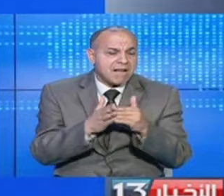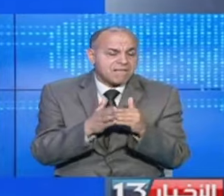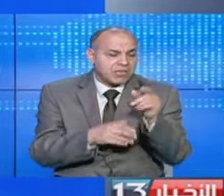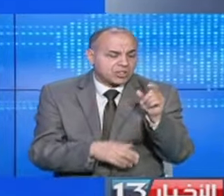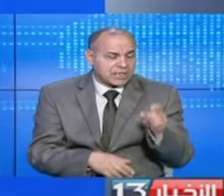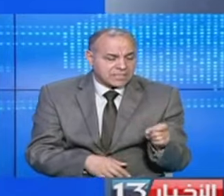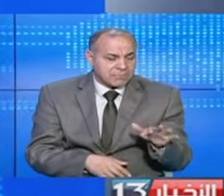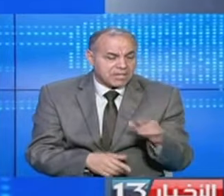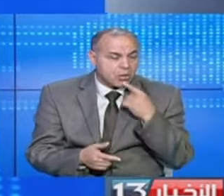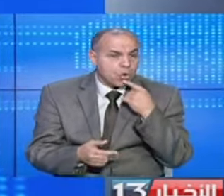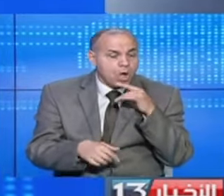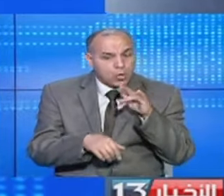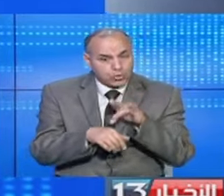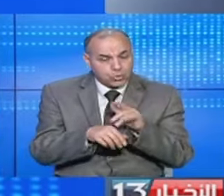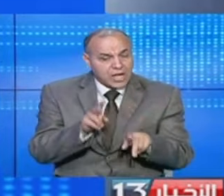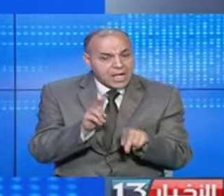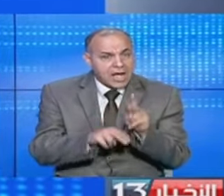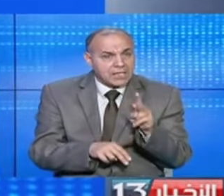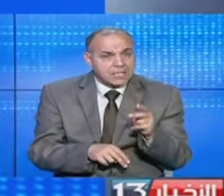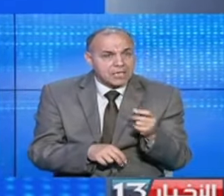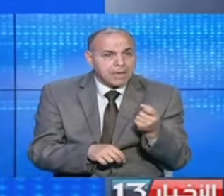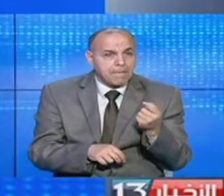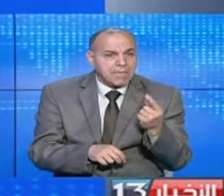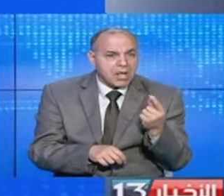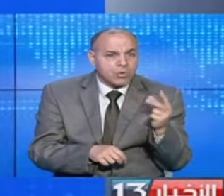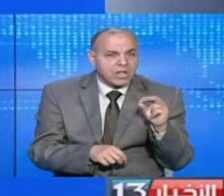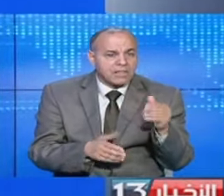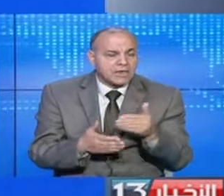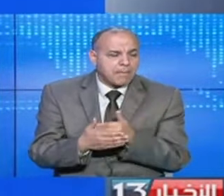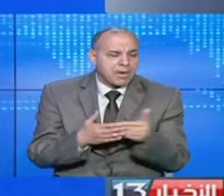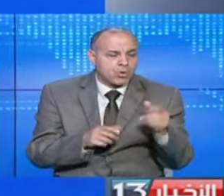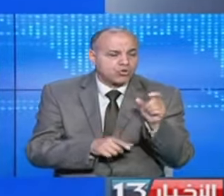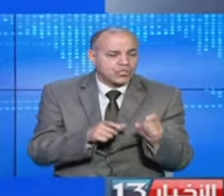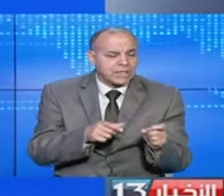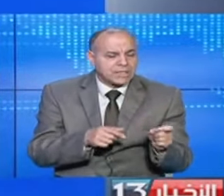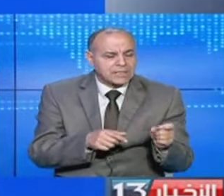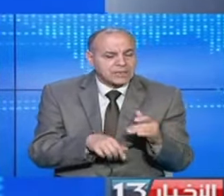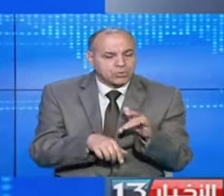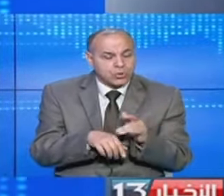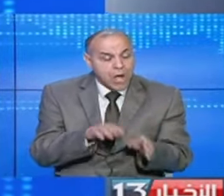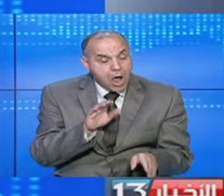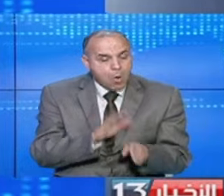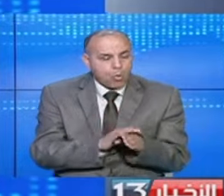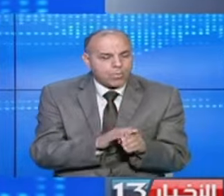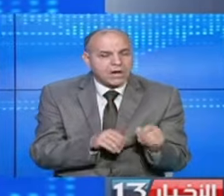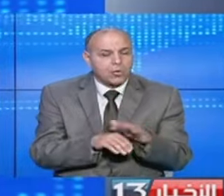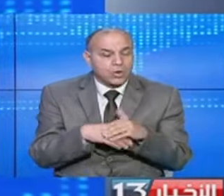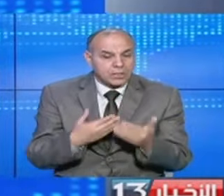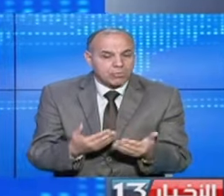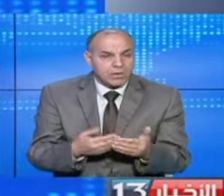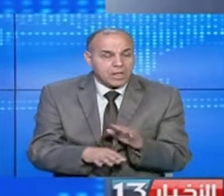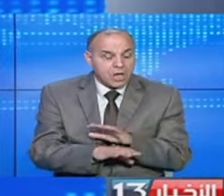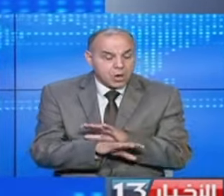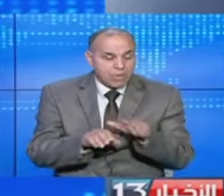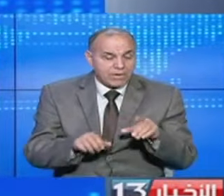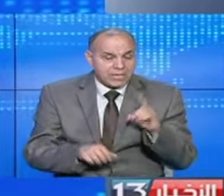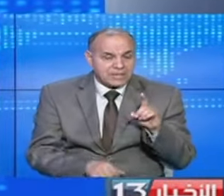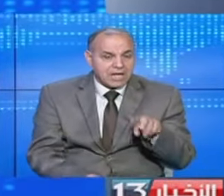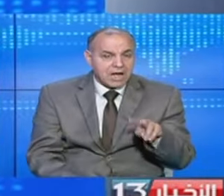2,800,000 شخص وإصابة أكثر من 130 مليون شخص منذ ظهور الجائحة نهاية